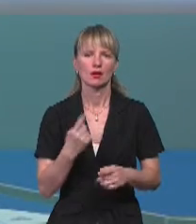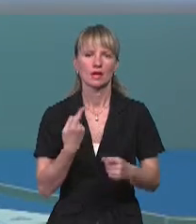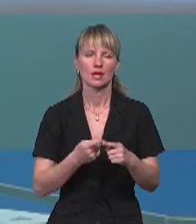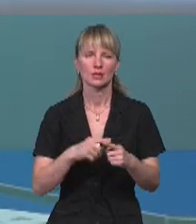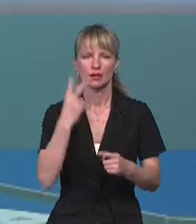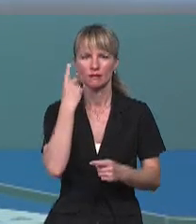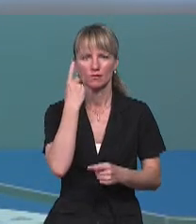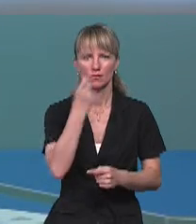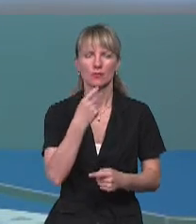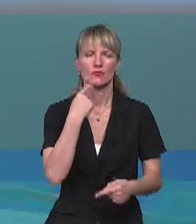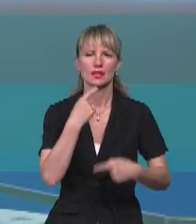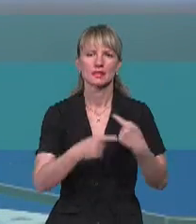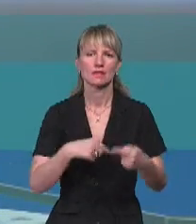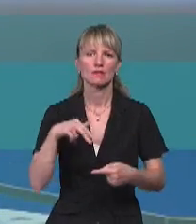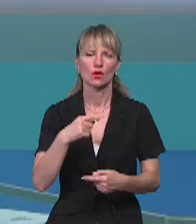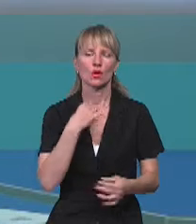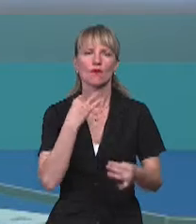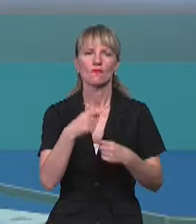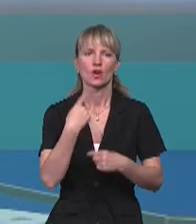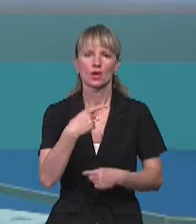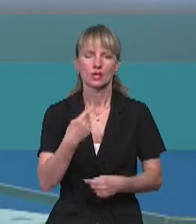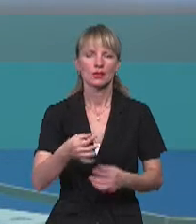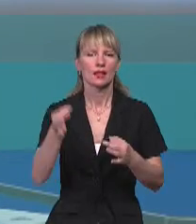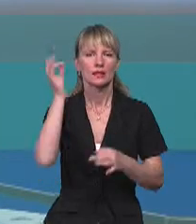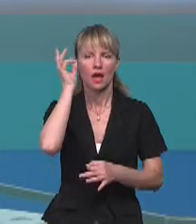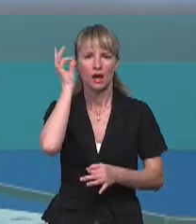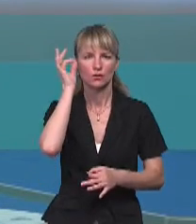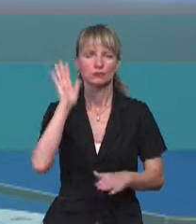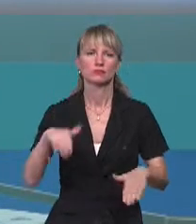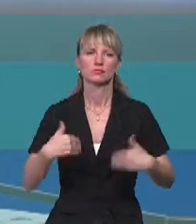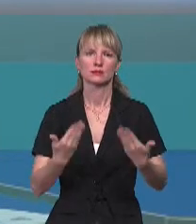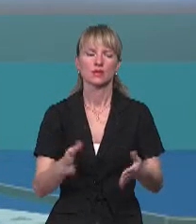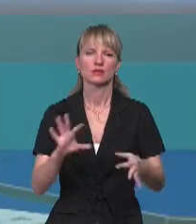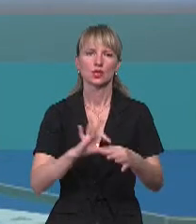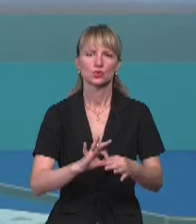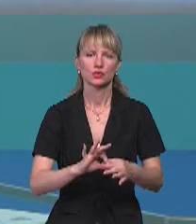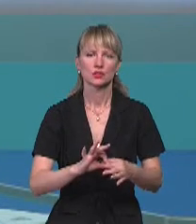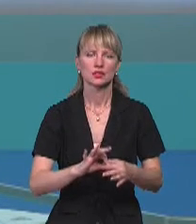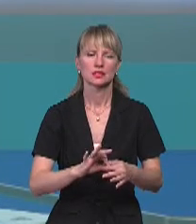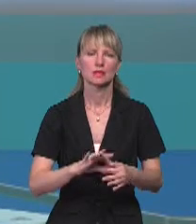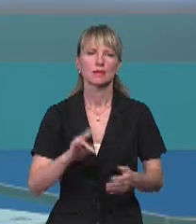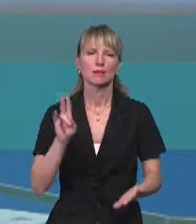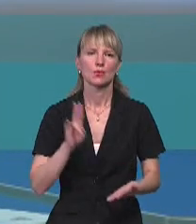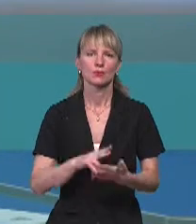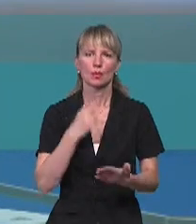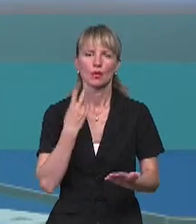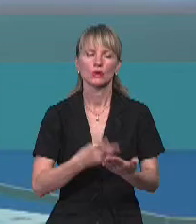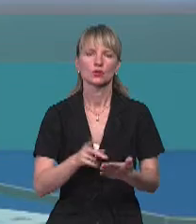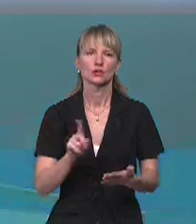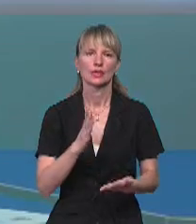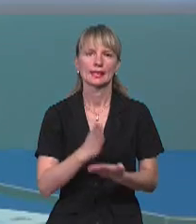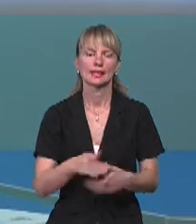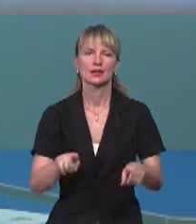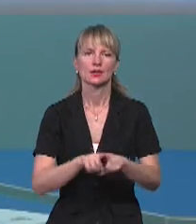інформування, тобто постійно виходити до них, говорити, нагадувати, пропонувати долучитися, постійно показувати, що є